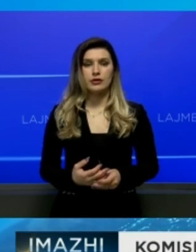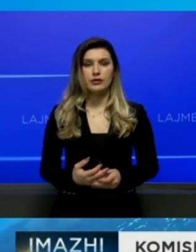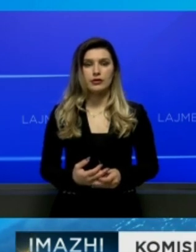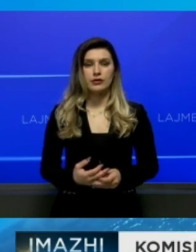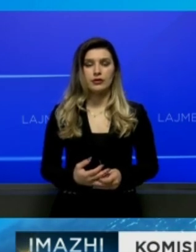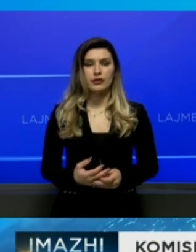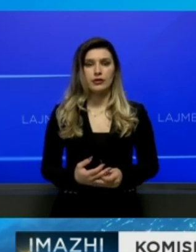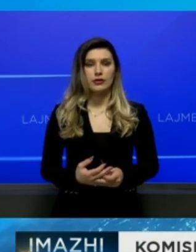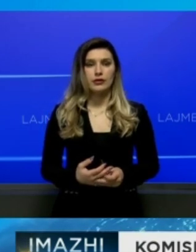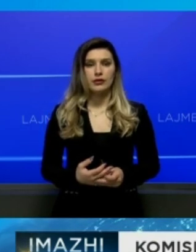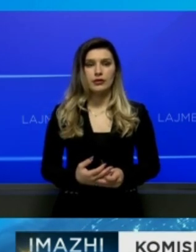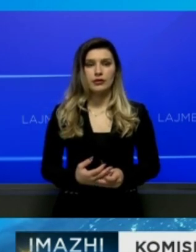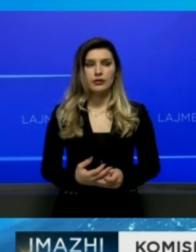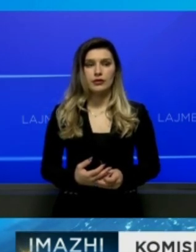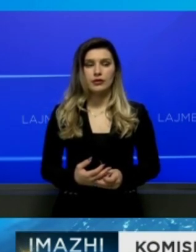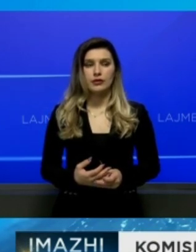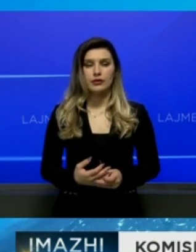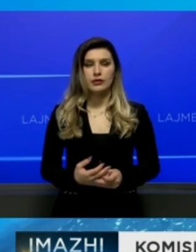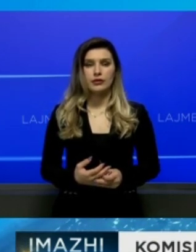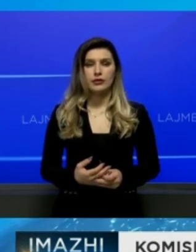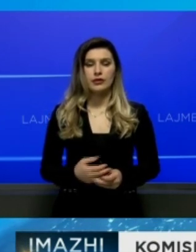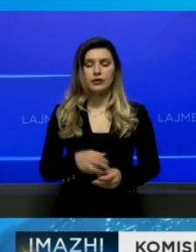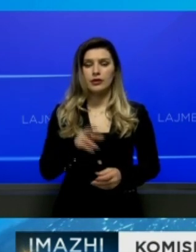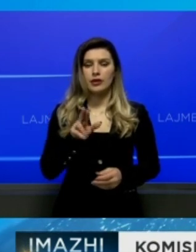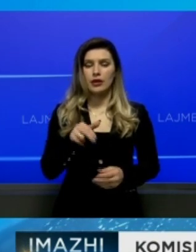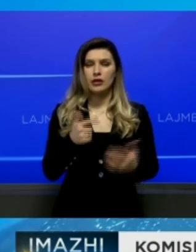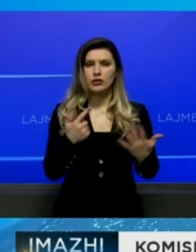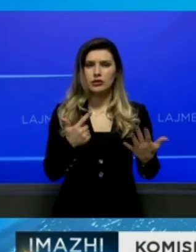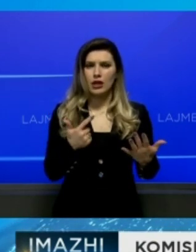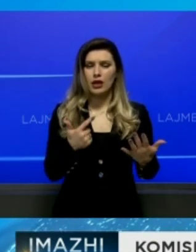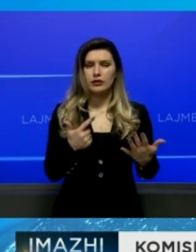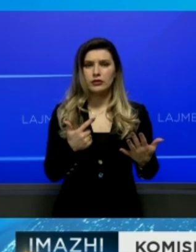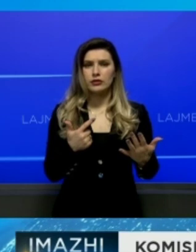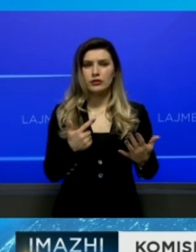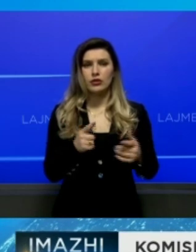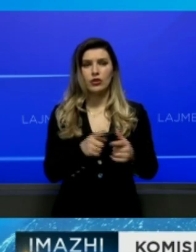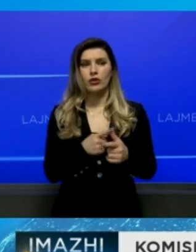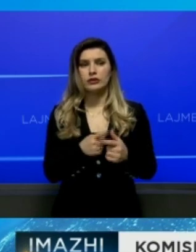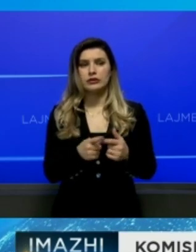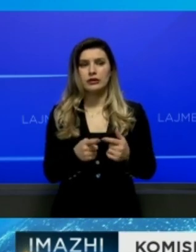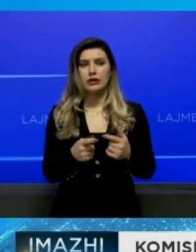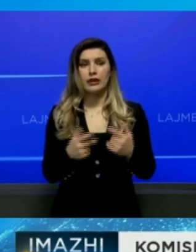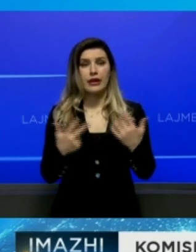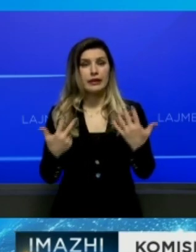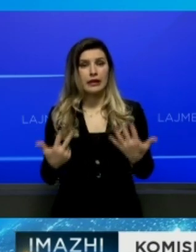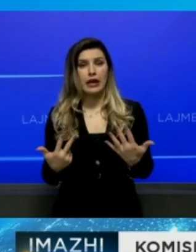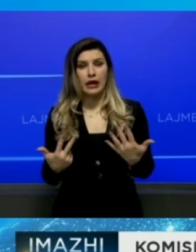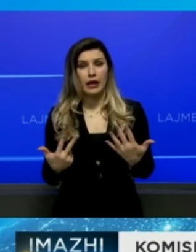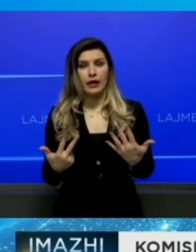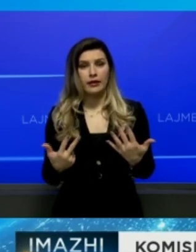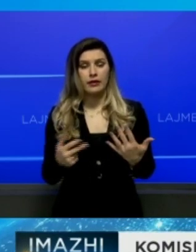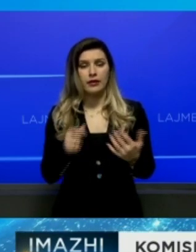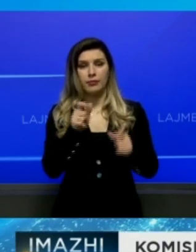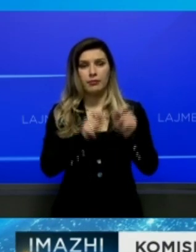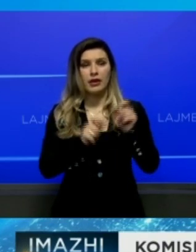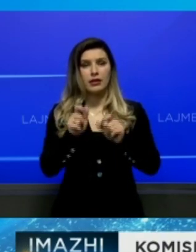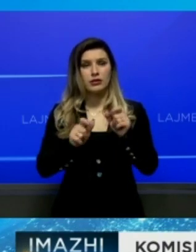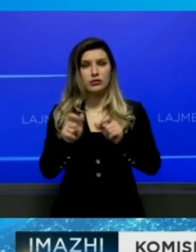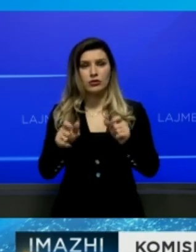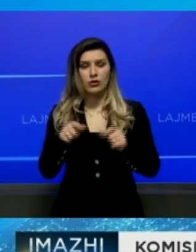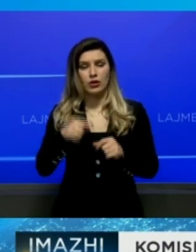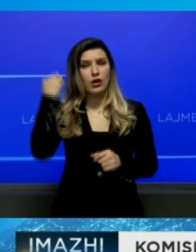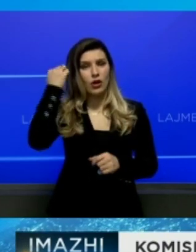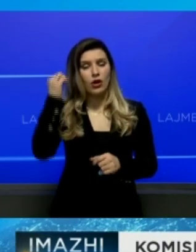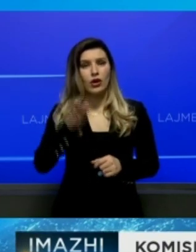ka 7 apo 8 raste të cilët nuk janë paraqitur viktimat, këto janë familjet këtu në